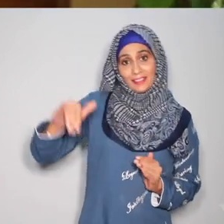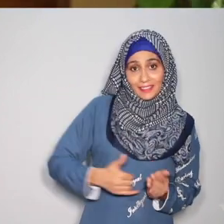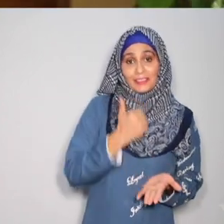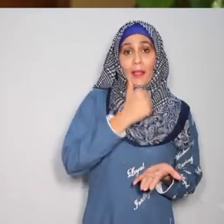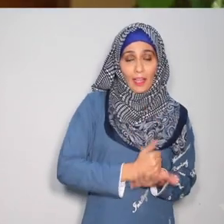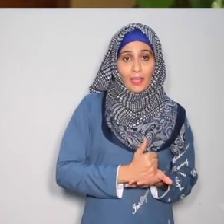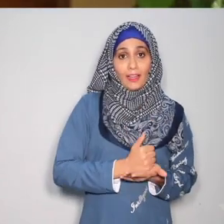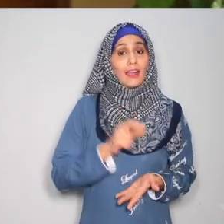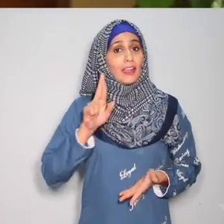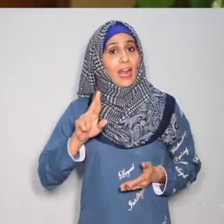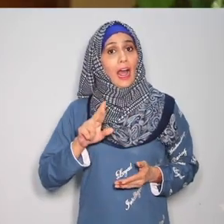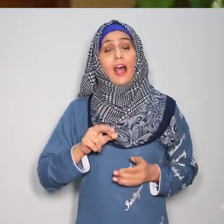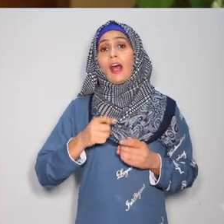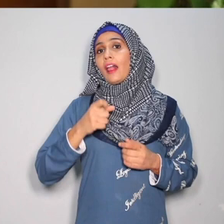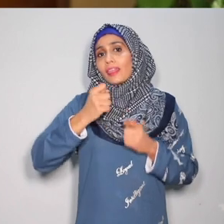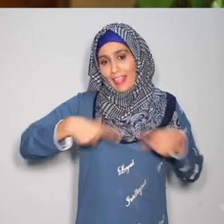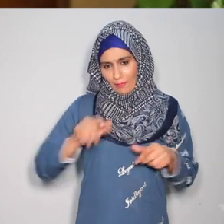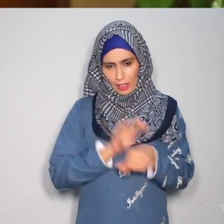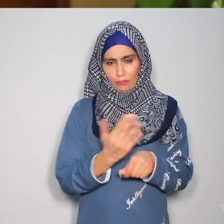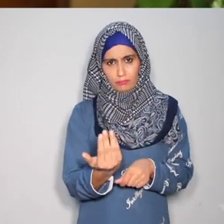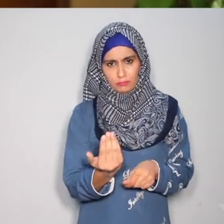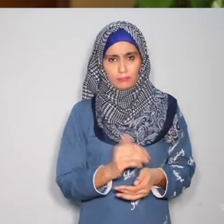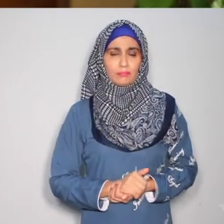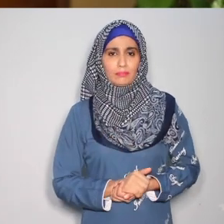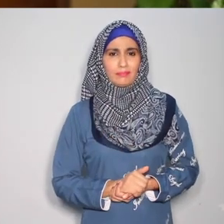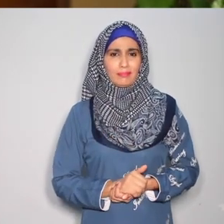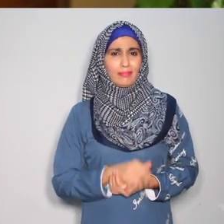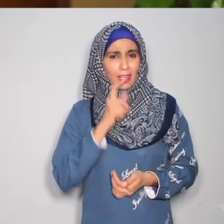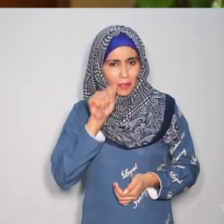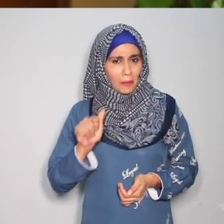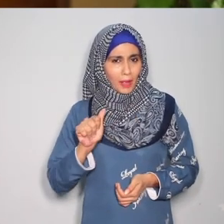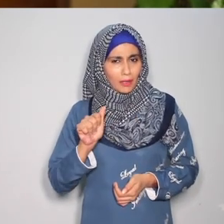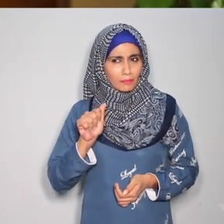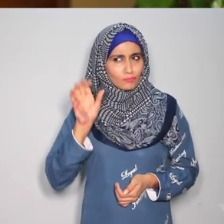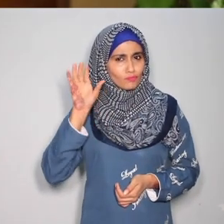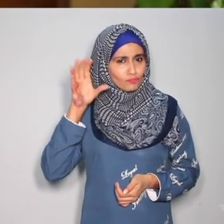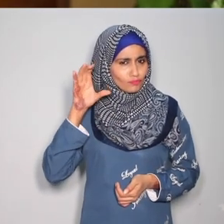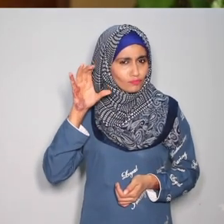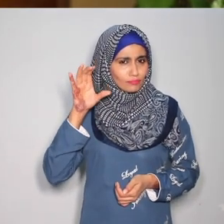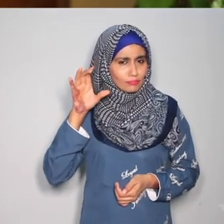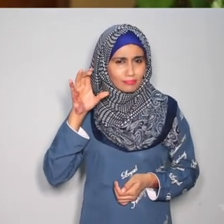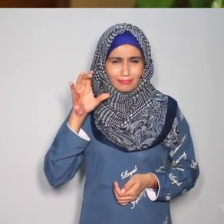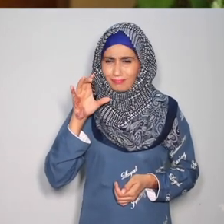अंदर आकर राशिद ने अमजद को दावतनामा दिखाने के लिए कहा। अमजद ने सर हिलाते हुए कहा,